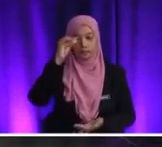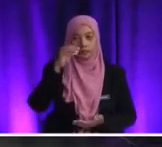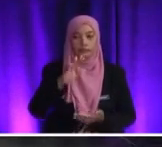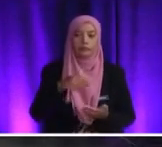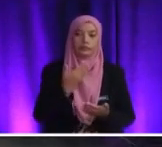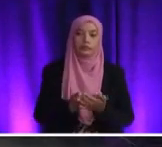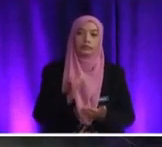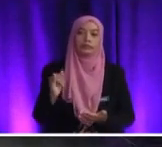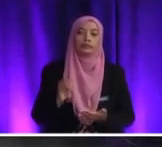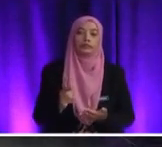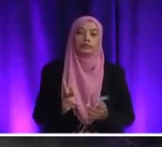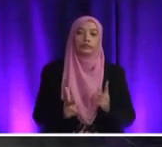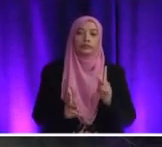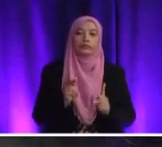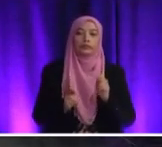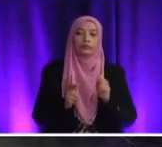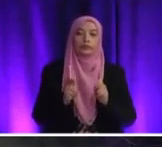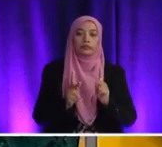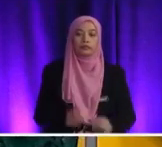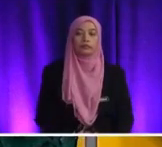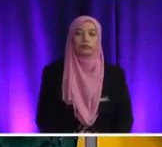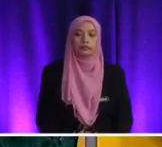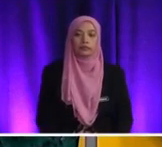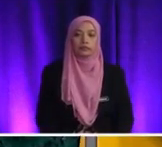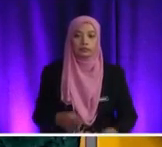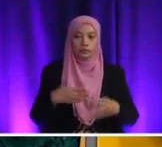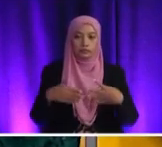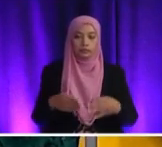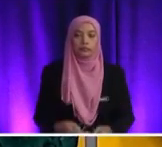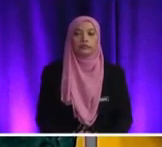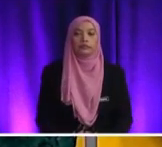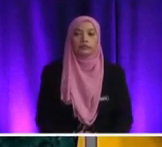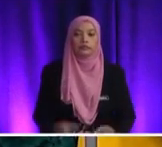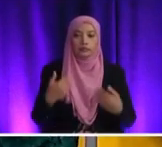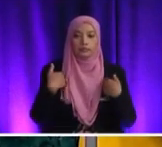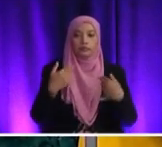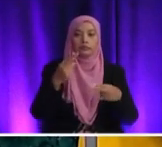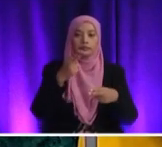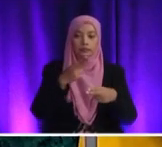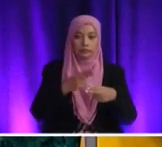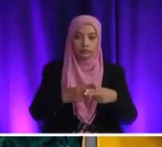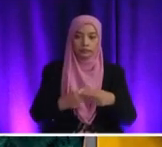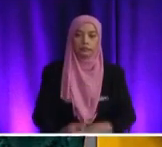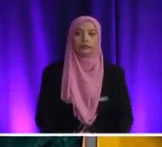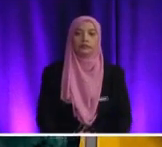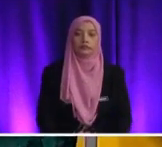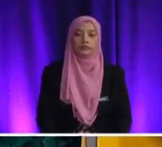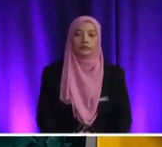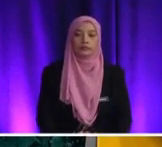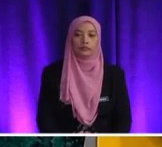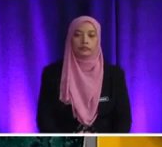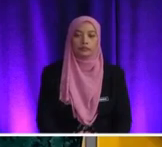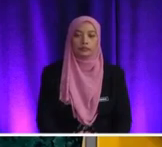senja bego ye ada tetapi di punya bidang dia Itu dia the name dia khusus jahat